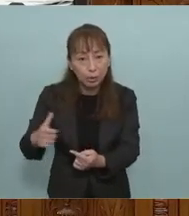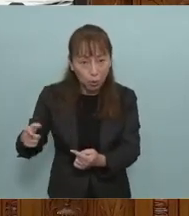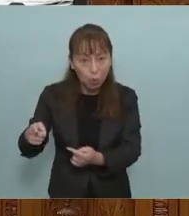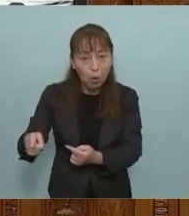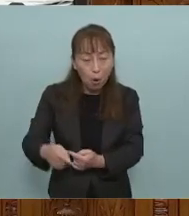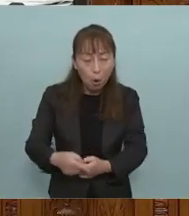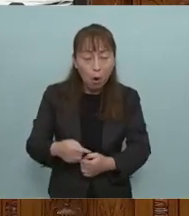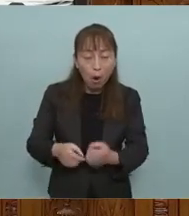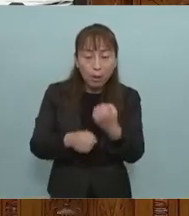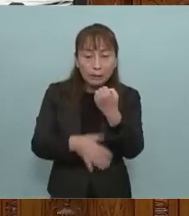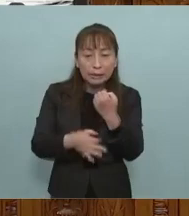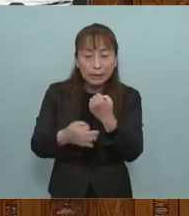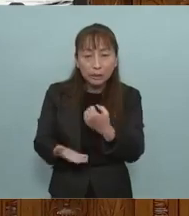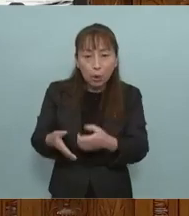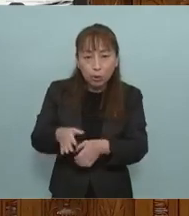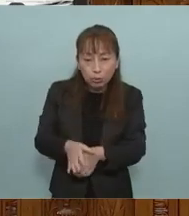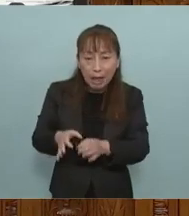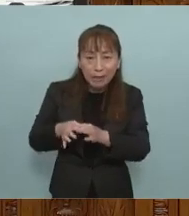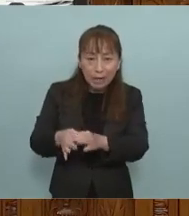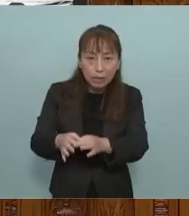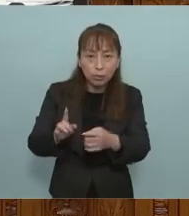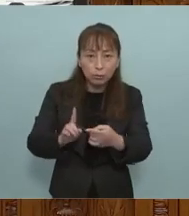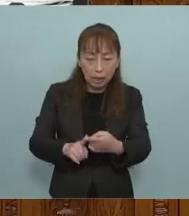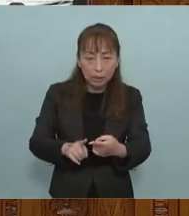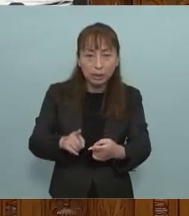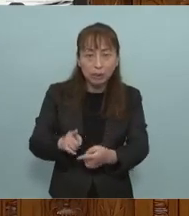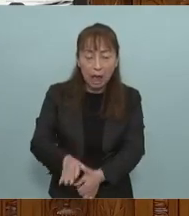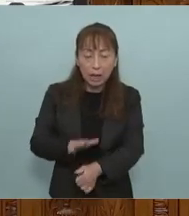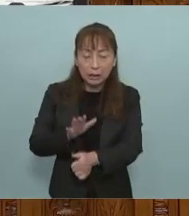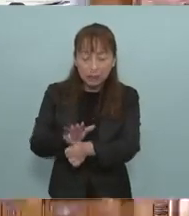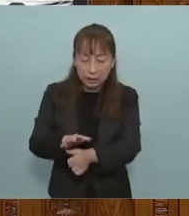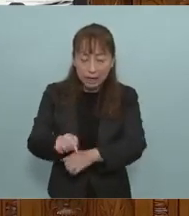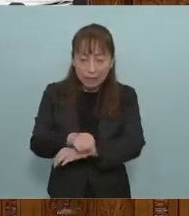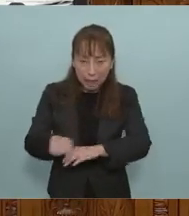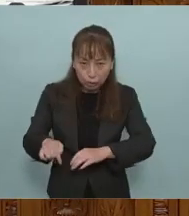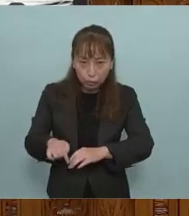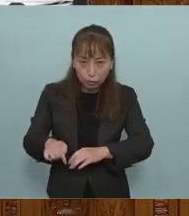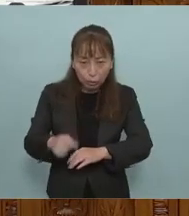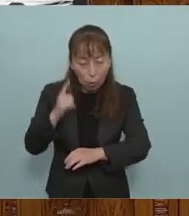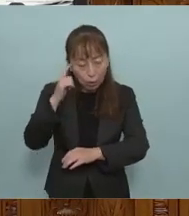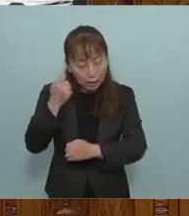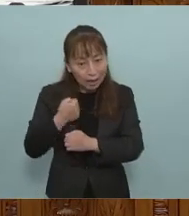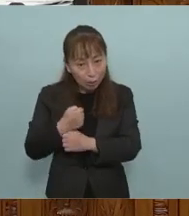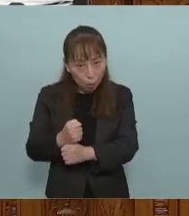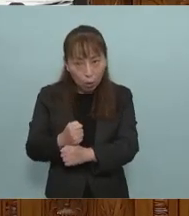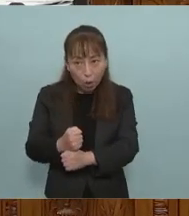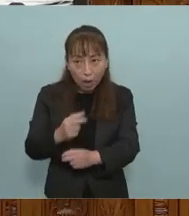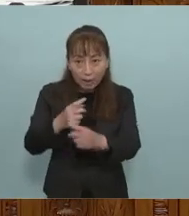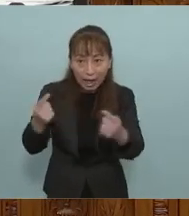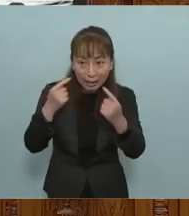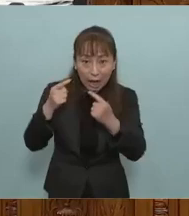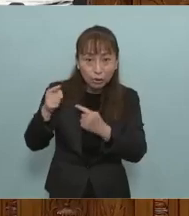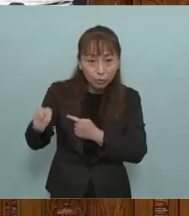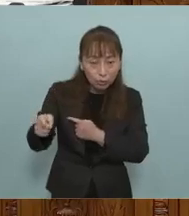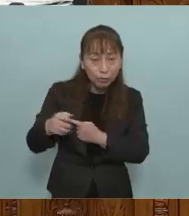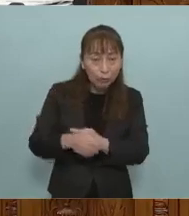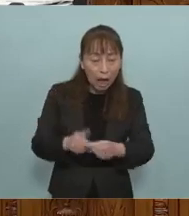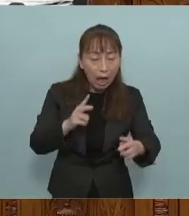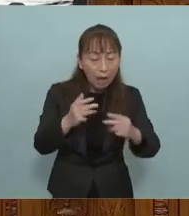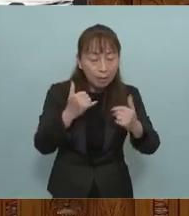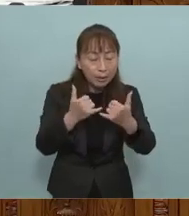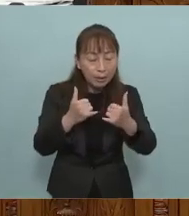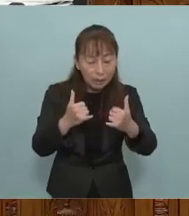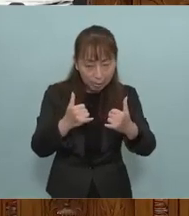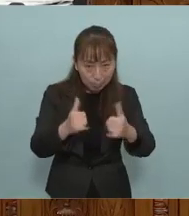基金を含めた継続的な支援策の検討、 大学が民間企業等と連